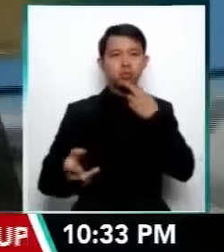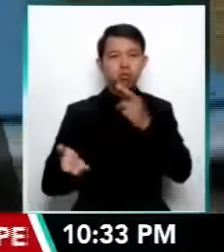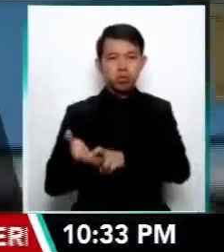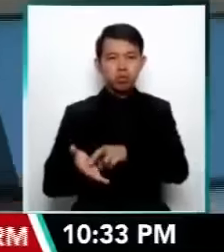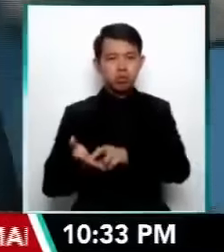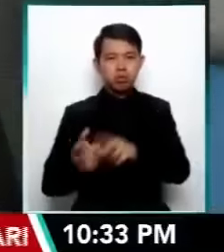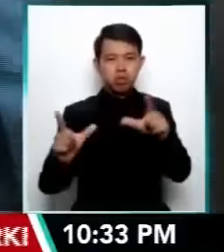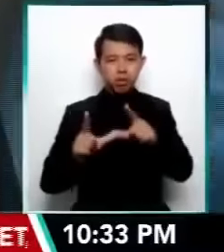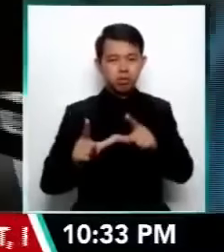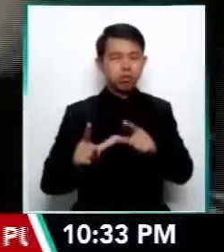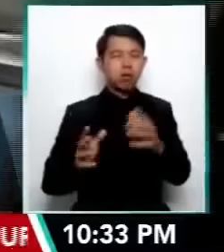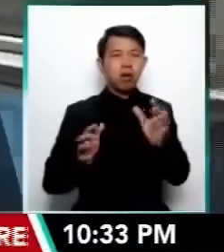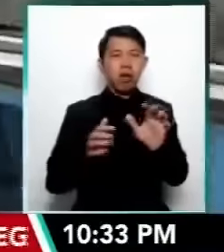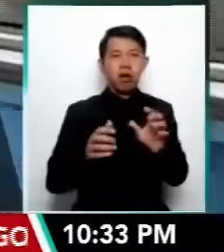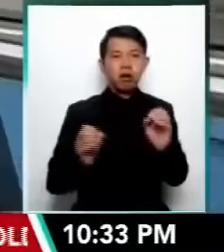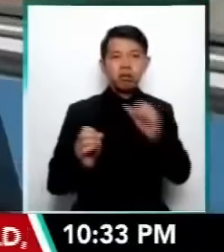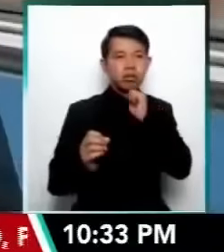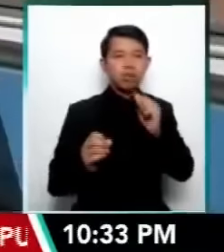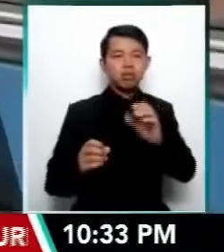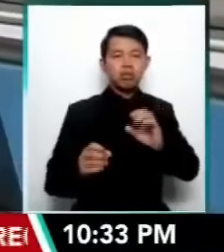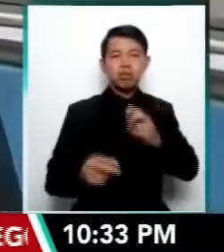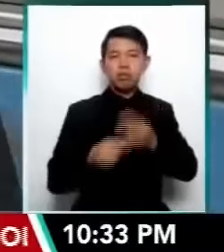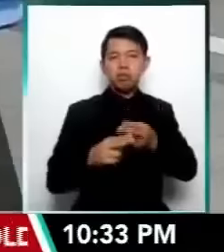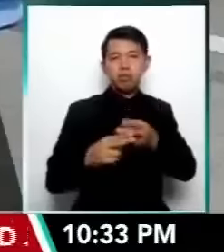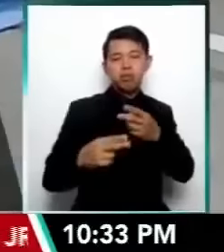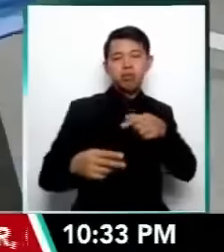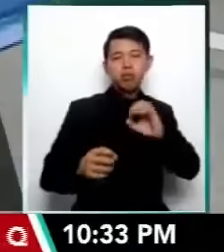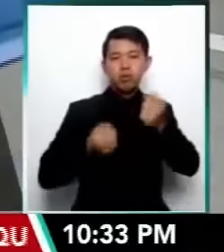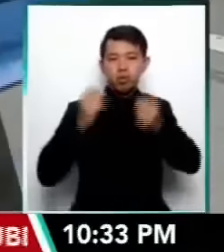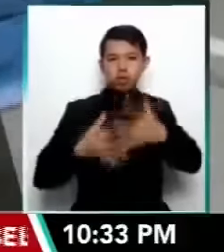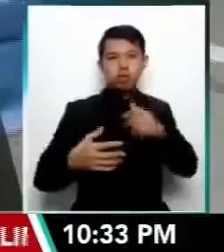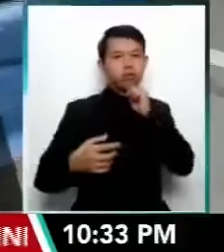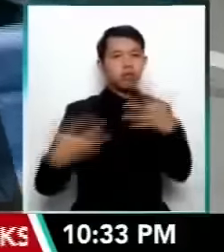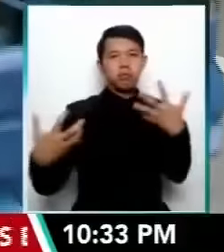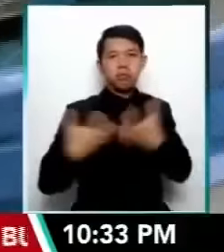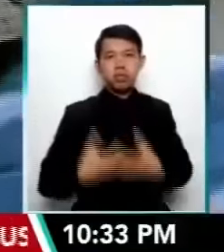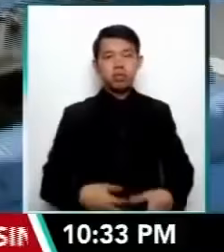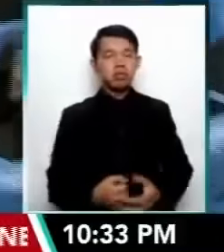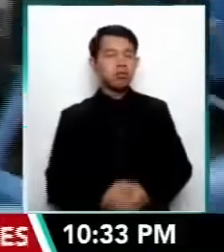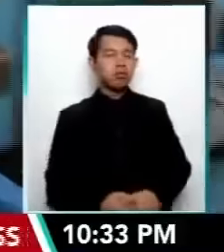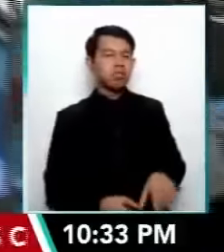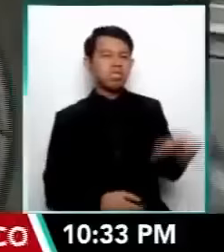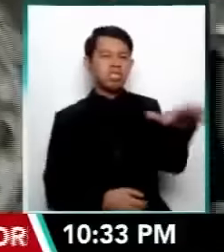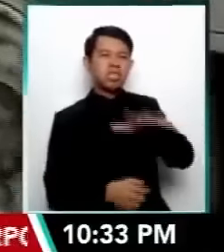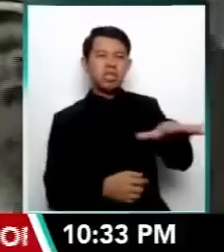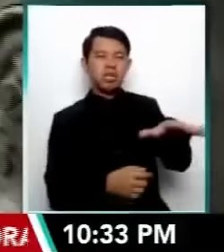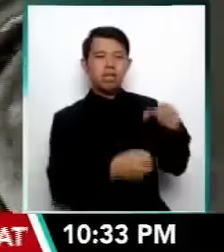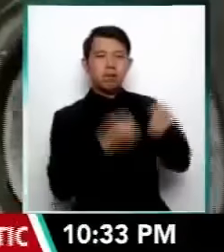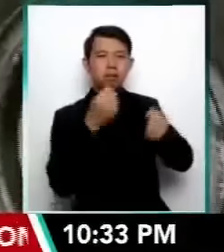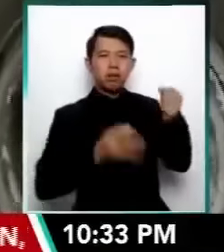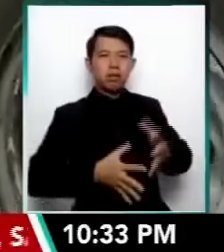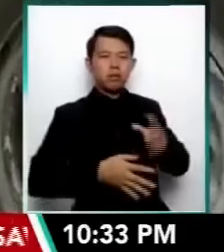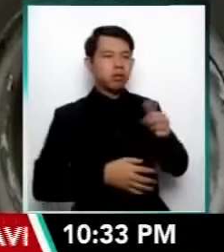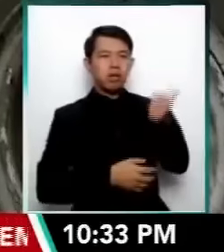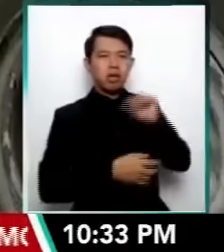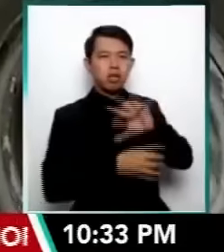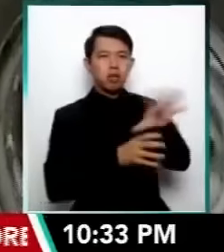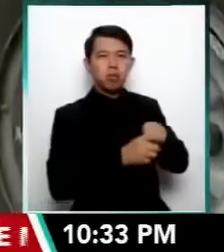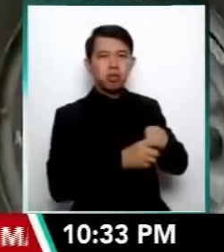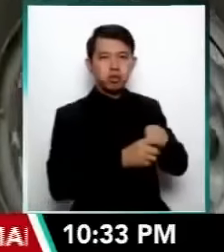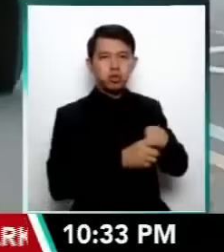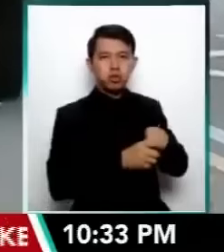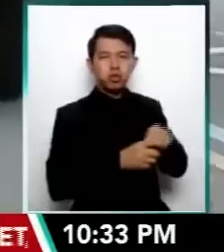on ideological difference. Ayaw nilang sumama sa isang fleet modernization program. Pero kahit tatagal ang tigil